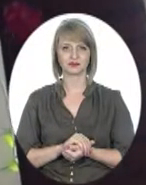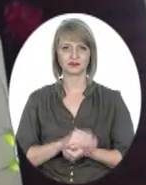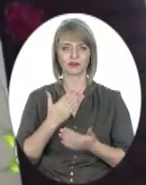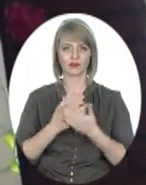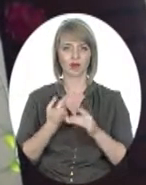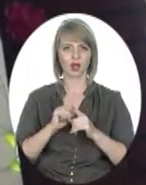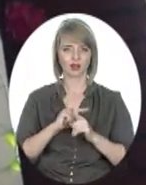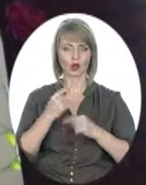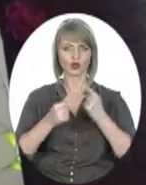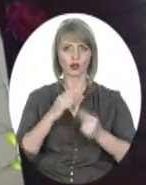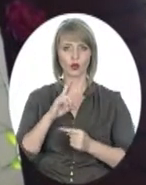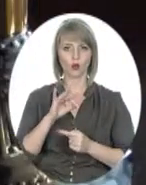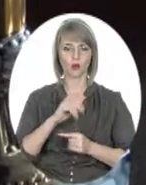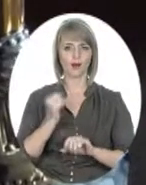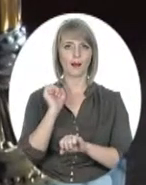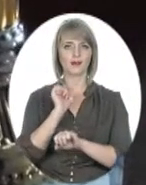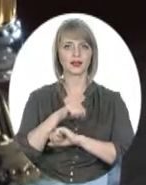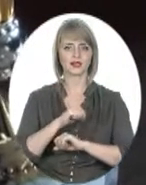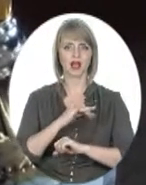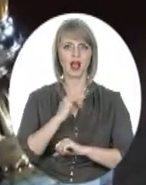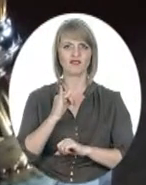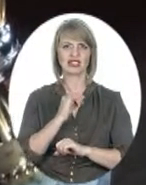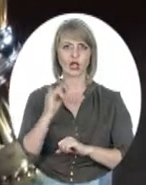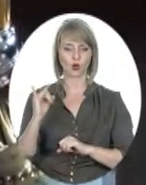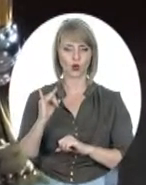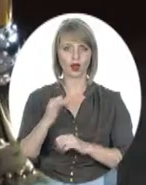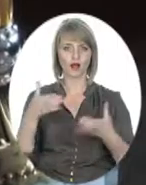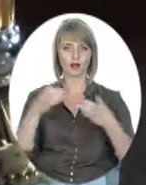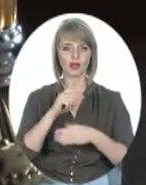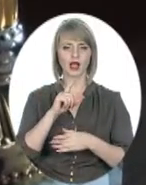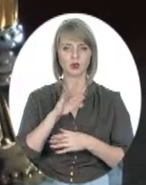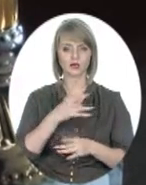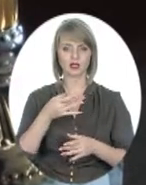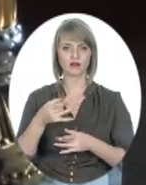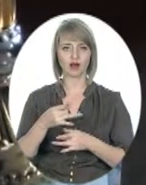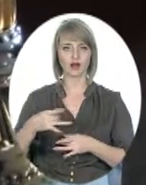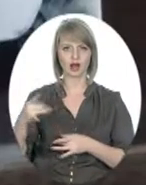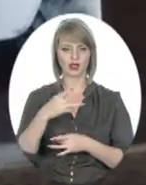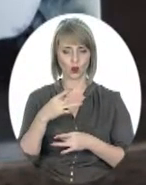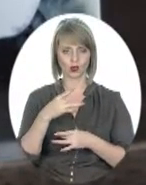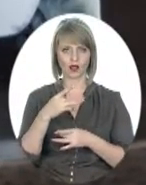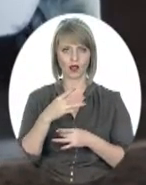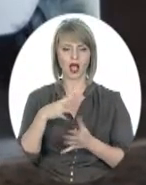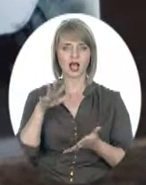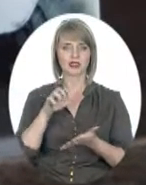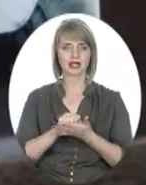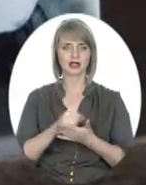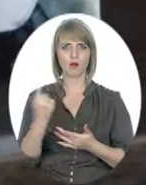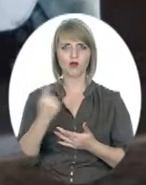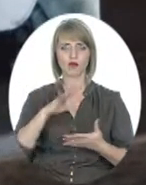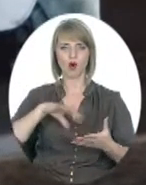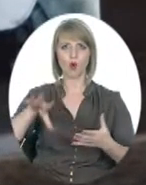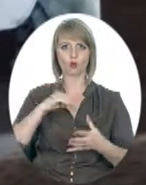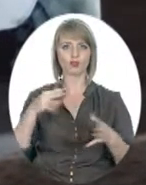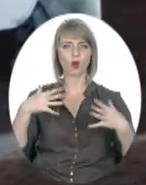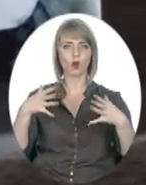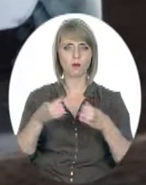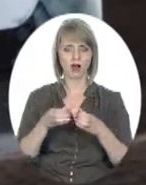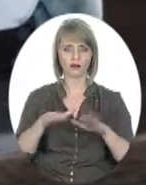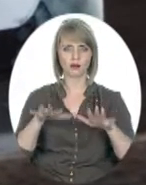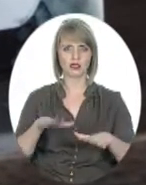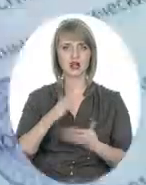Вот это очередной кубок победителя. В Василькуле команда Азовского района под руководством нашей героини заняла 1-е общекомандное место